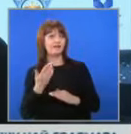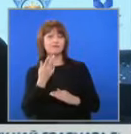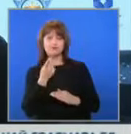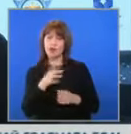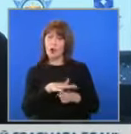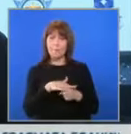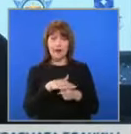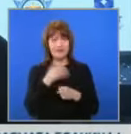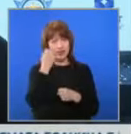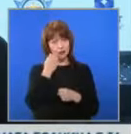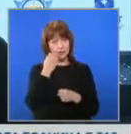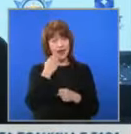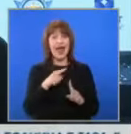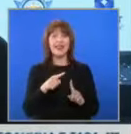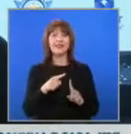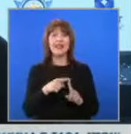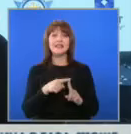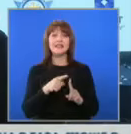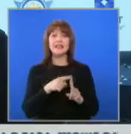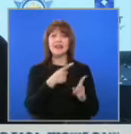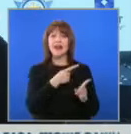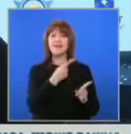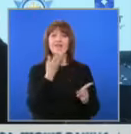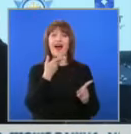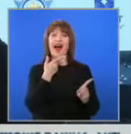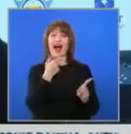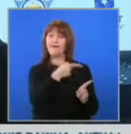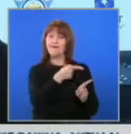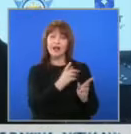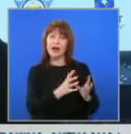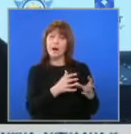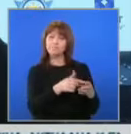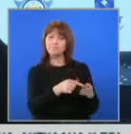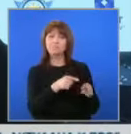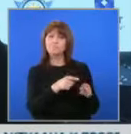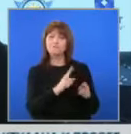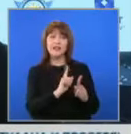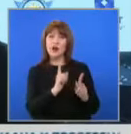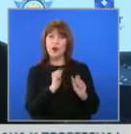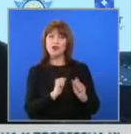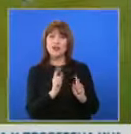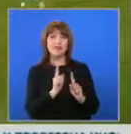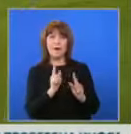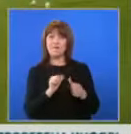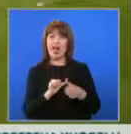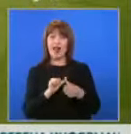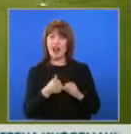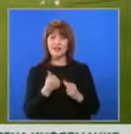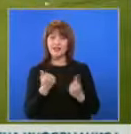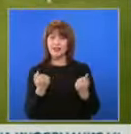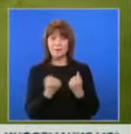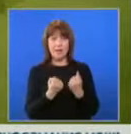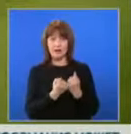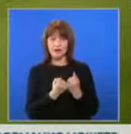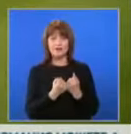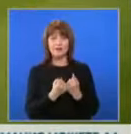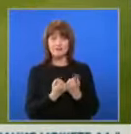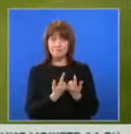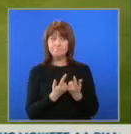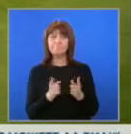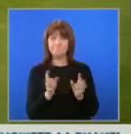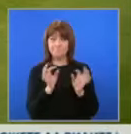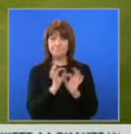справиха много добре. Танзания беше на Африка Кап, така че очаквам нелесни матчове и мисля, че съвременно вече няма лесни